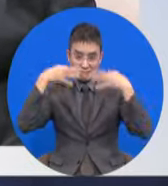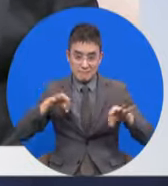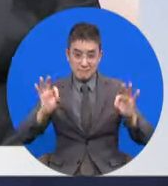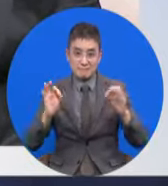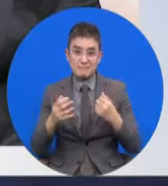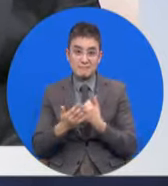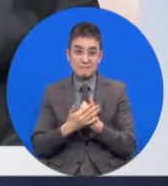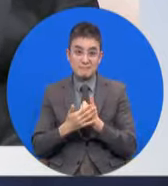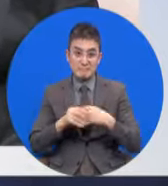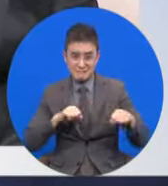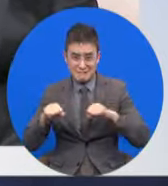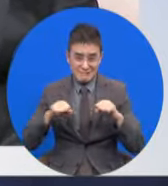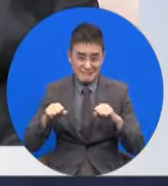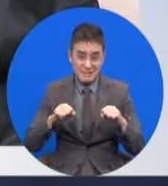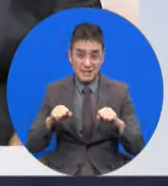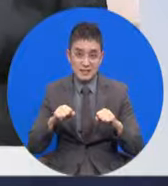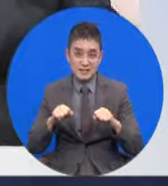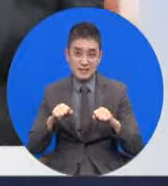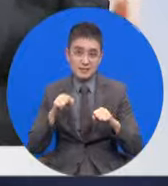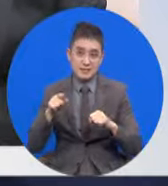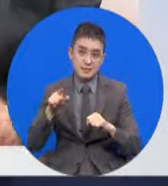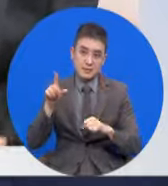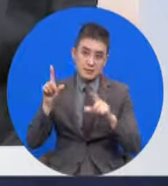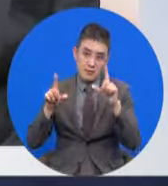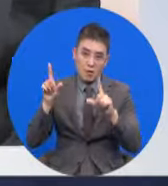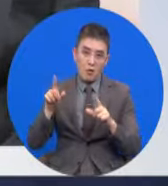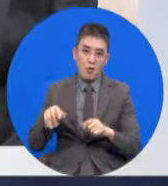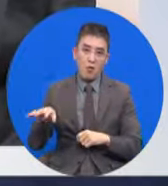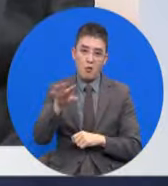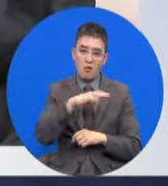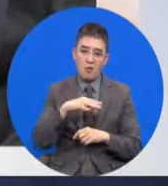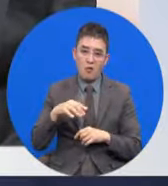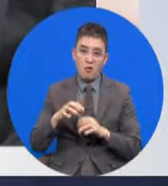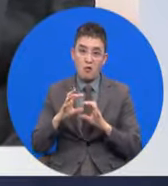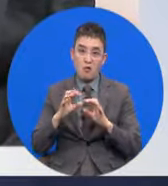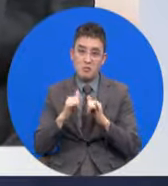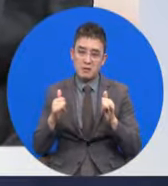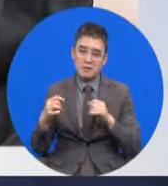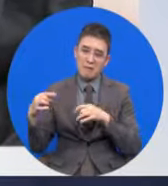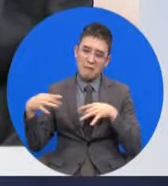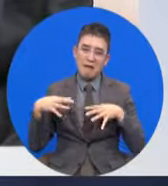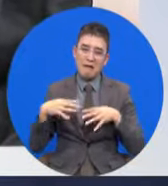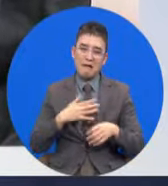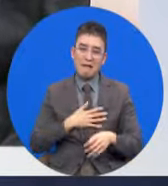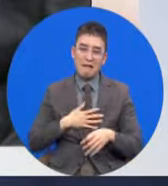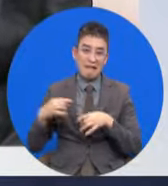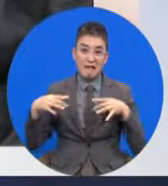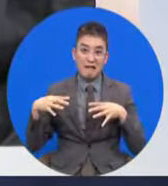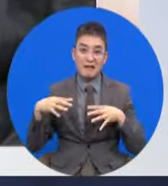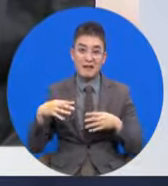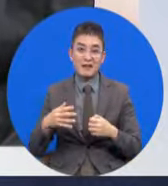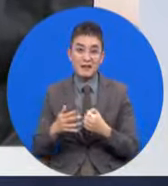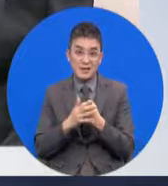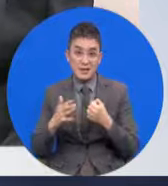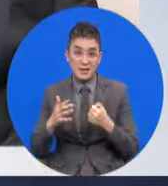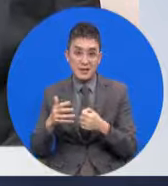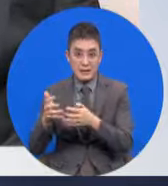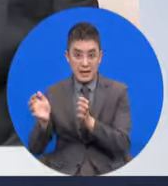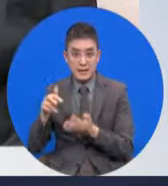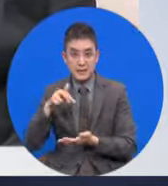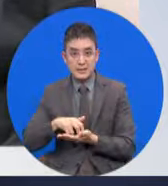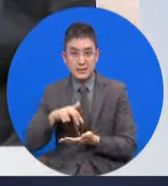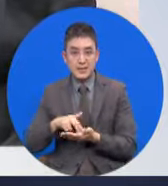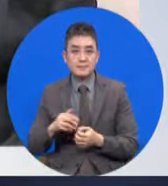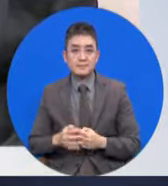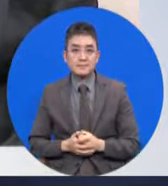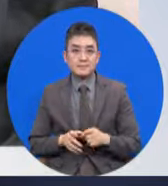자체가 상당히 말하자면 많은 호응을 얻고 있어서 자기 당의 얘기로는 충분히